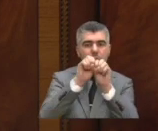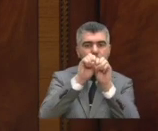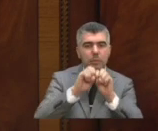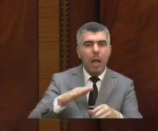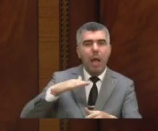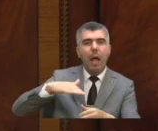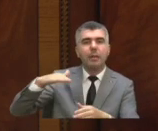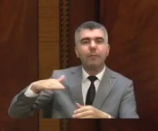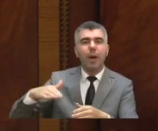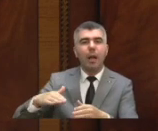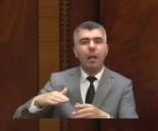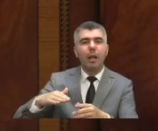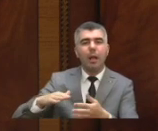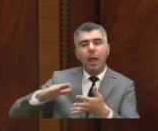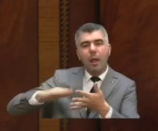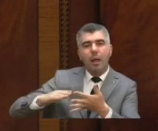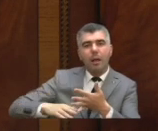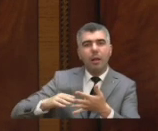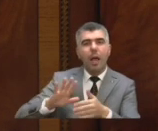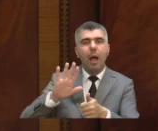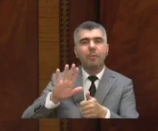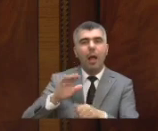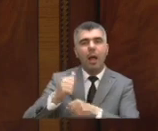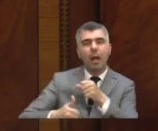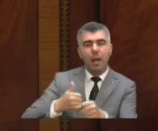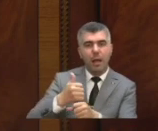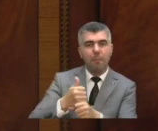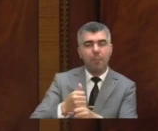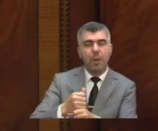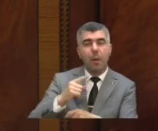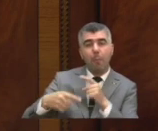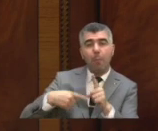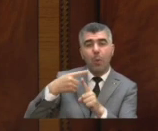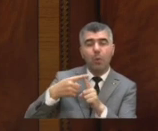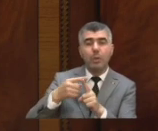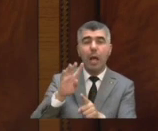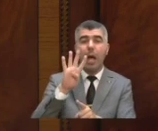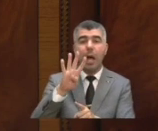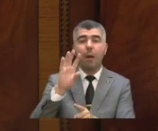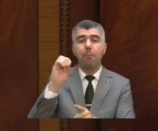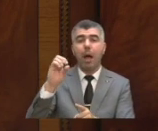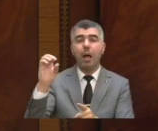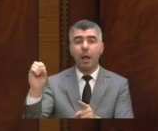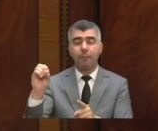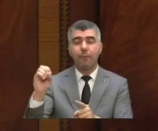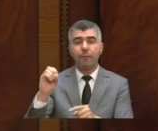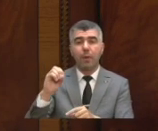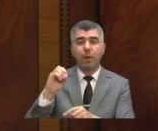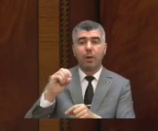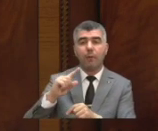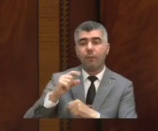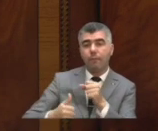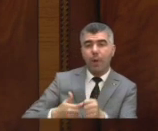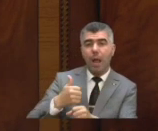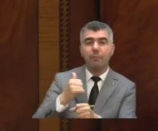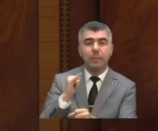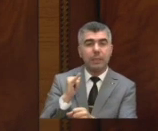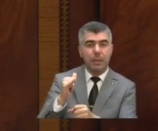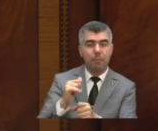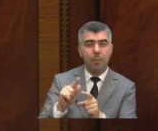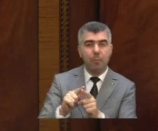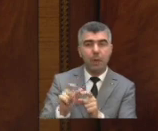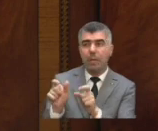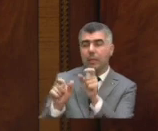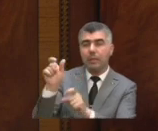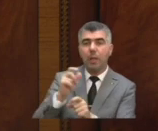2028 عبر احداث حوالي 4000 وحده تعليميه سنويا وتمكين المربيات